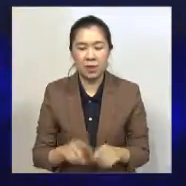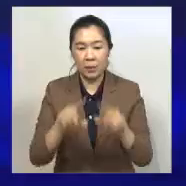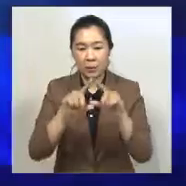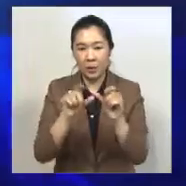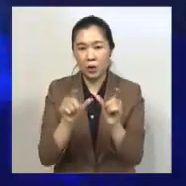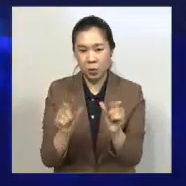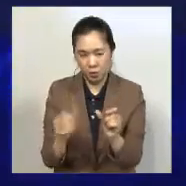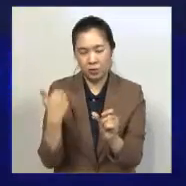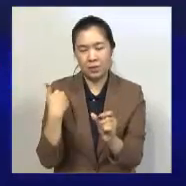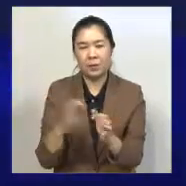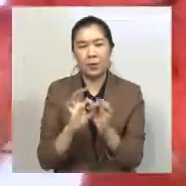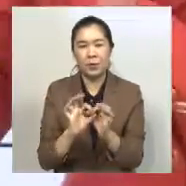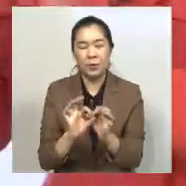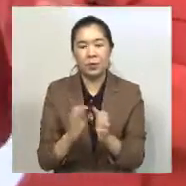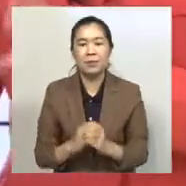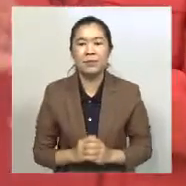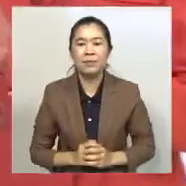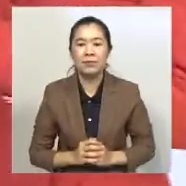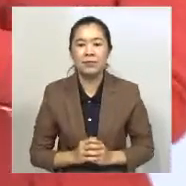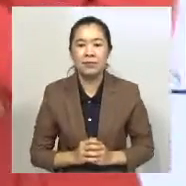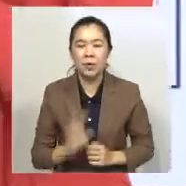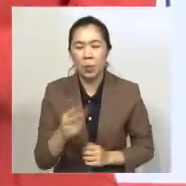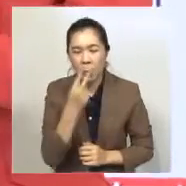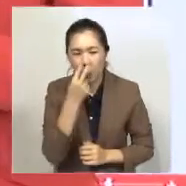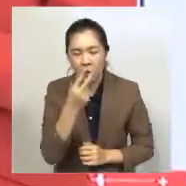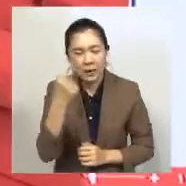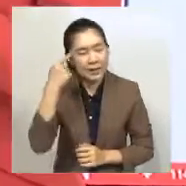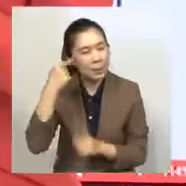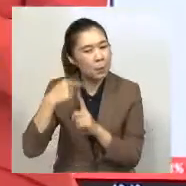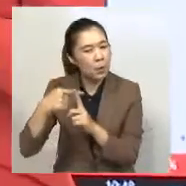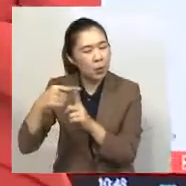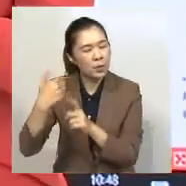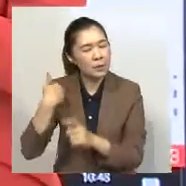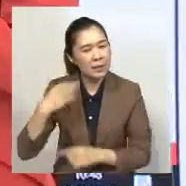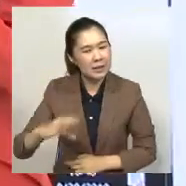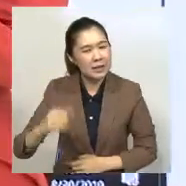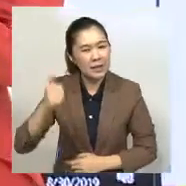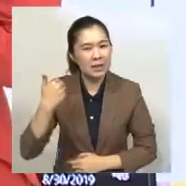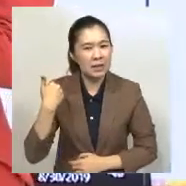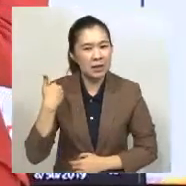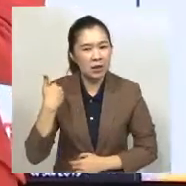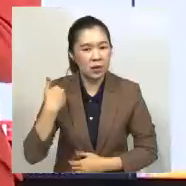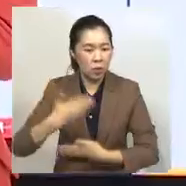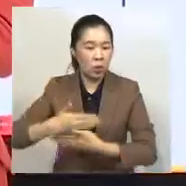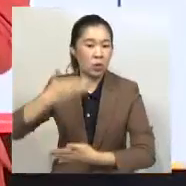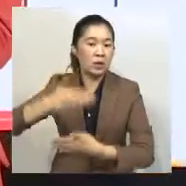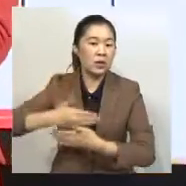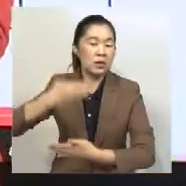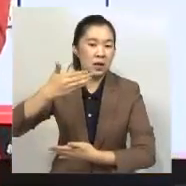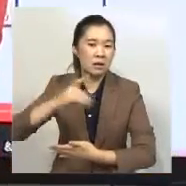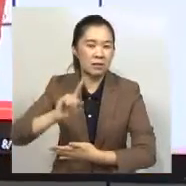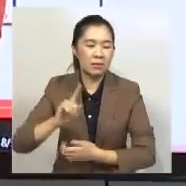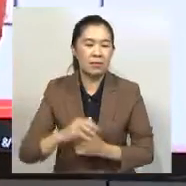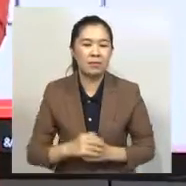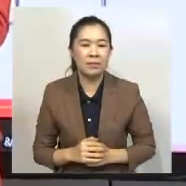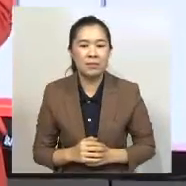ตอนล่างๆก็น่าเป็นห่วงอยู่ น่าห่วงเท่ากับถ้ามองในแง่ดีพอจะมีบ้างไหมคะอุบลราชจุฬาภรณ์น้ำน้อยมาก